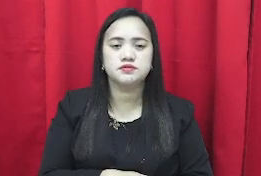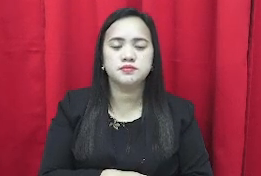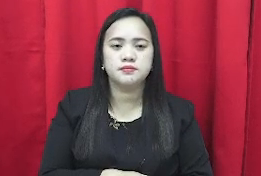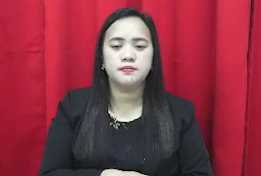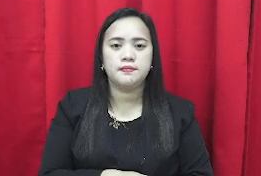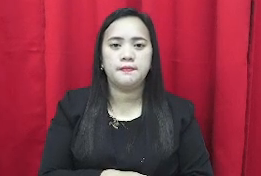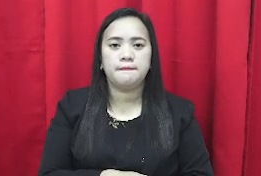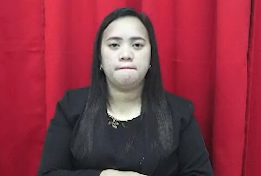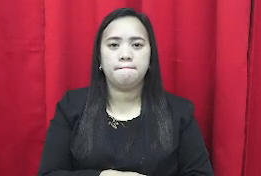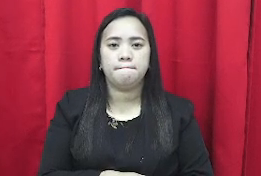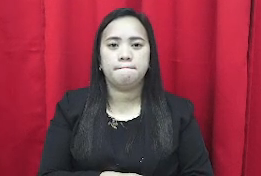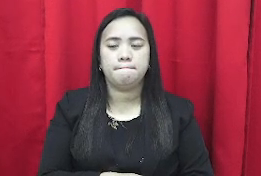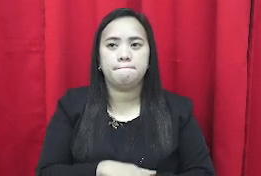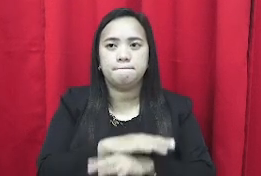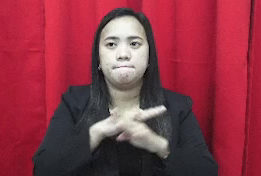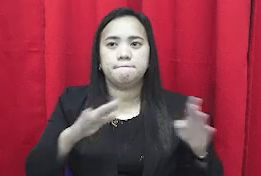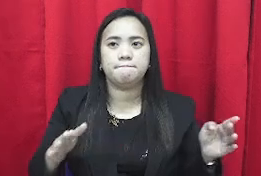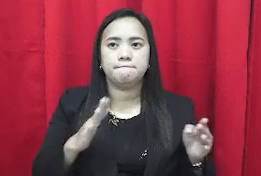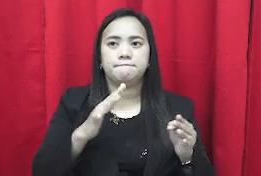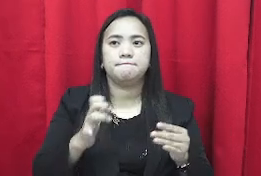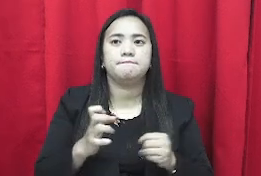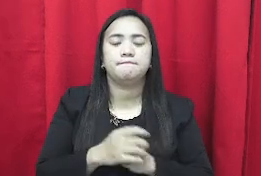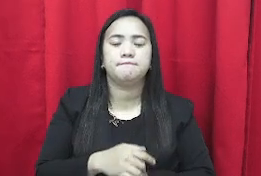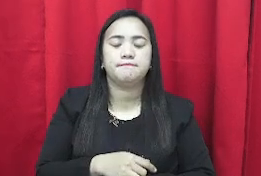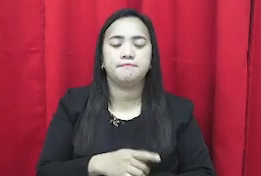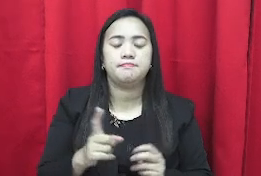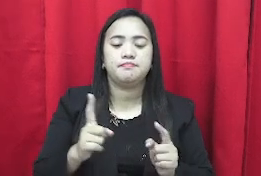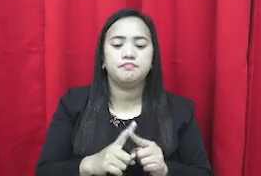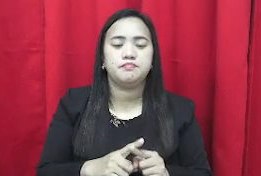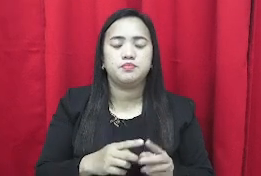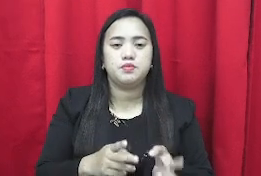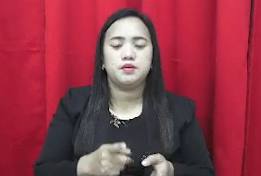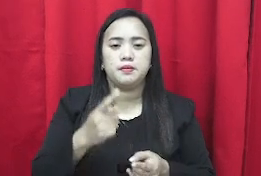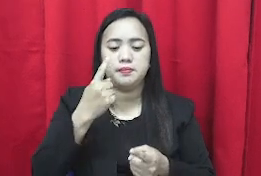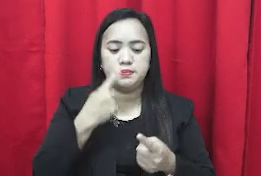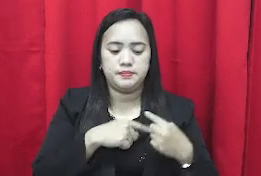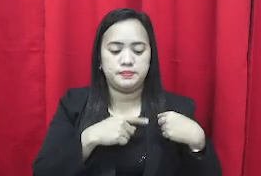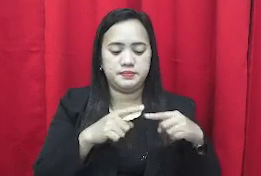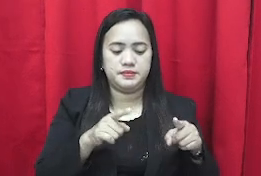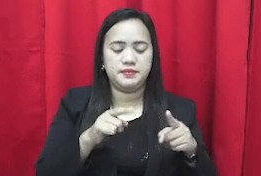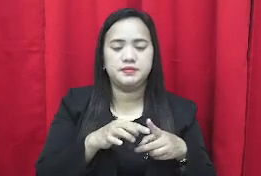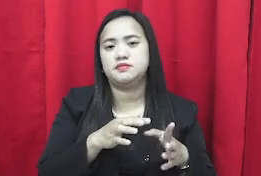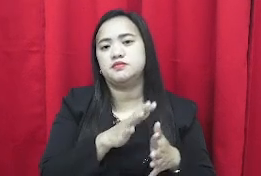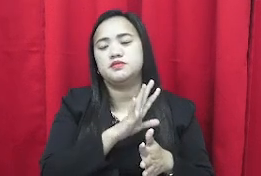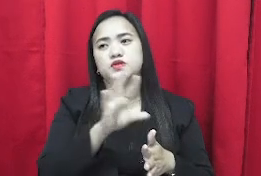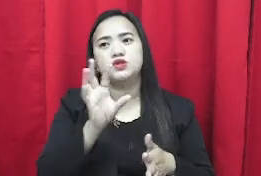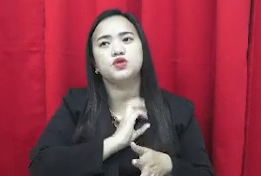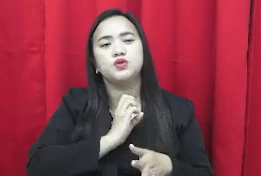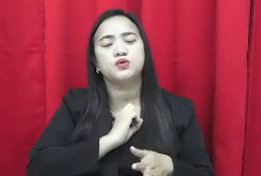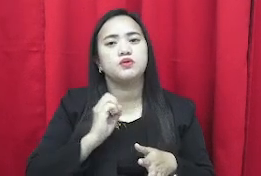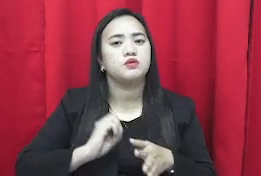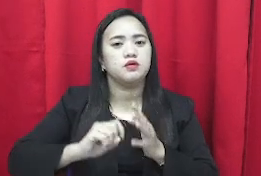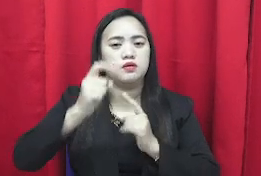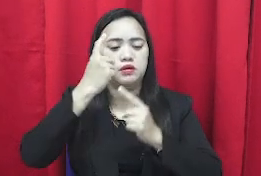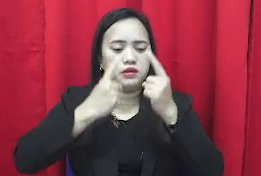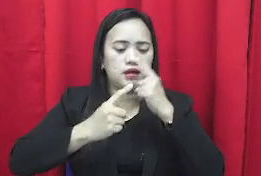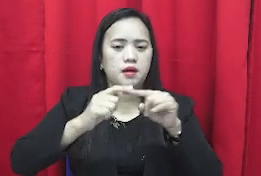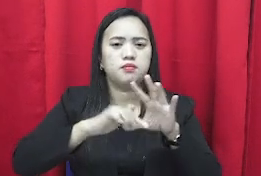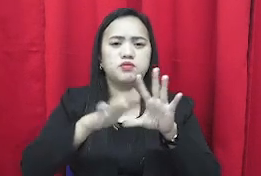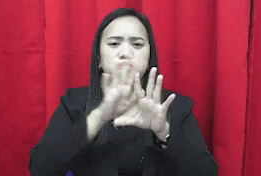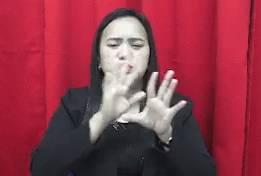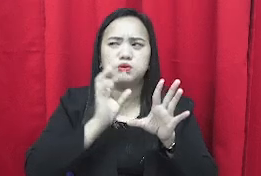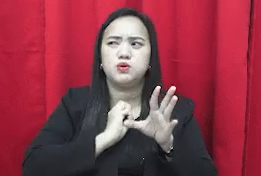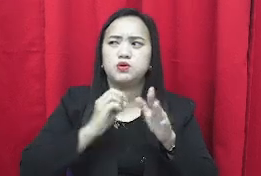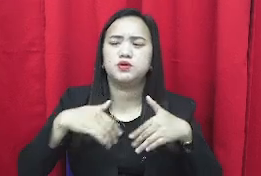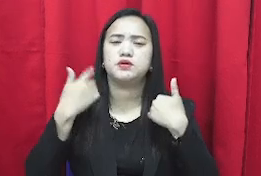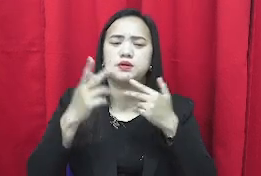ah pairalin ang ah pagiging maawain natin sa hindi naman dapat kaawaan no kundi Sige